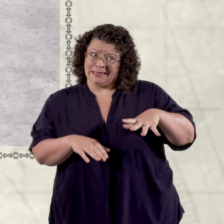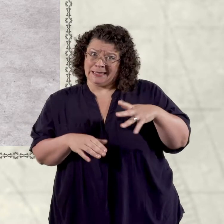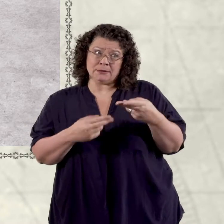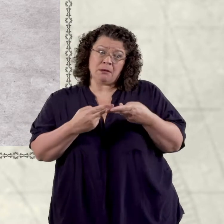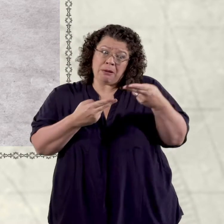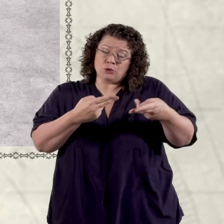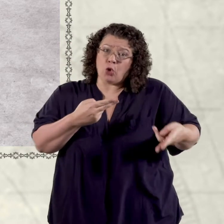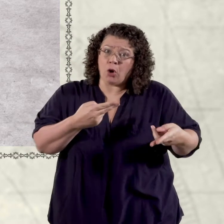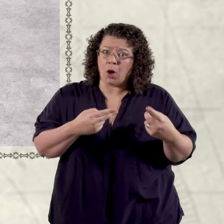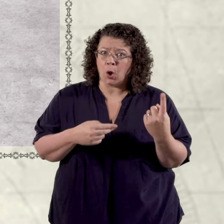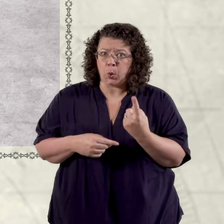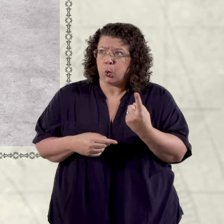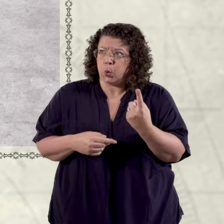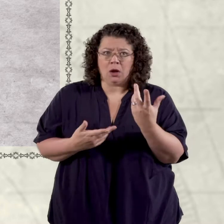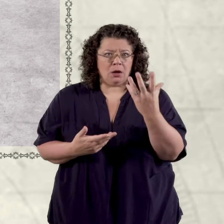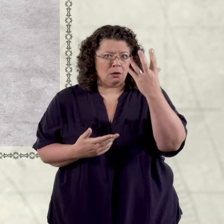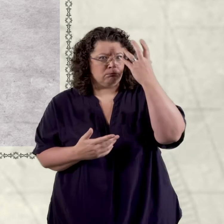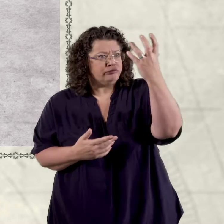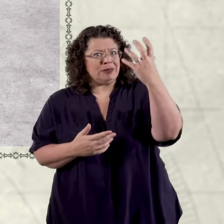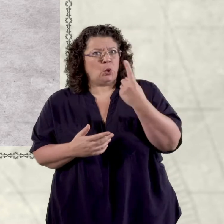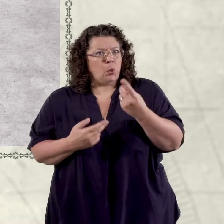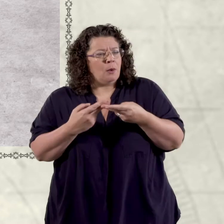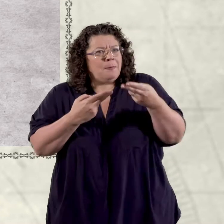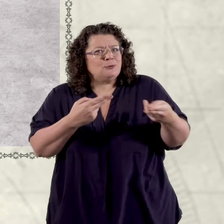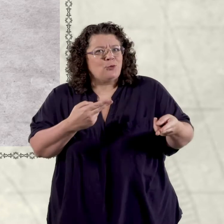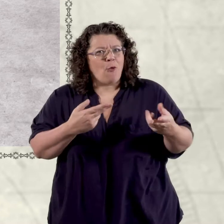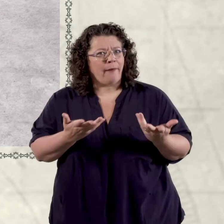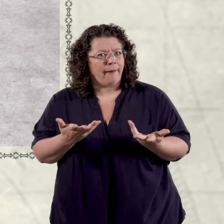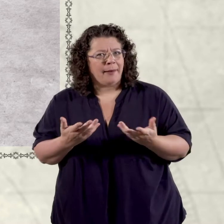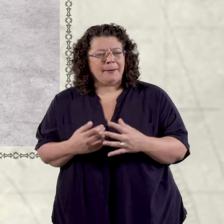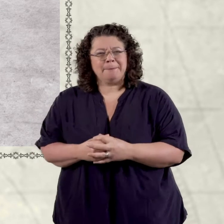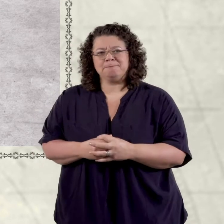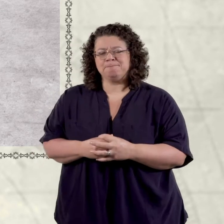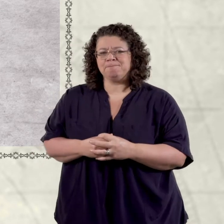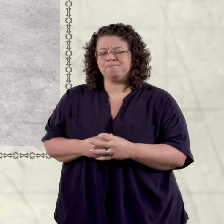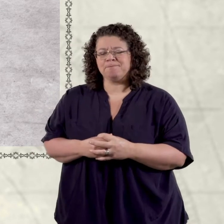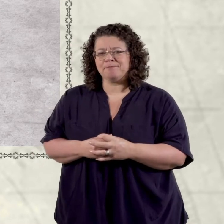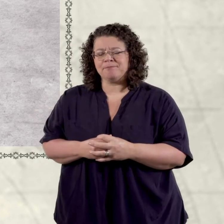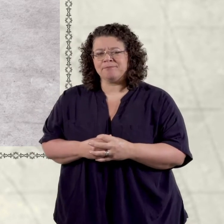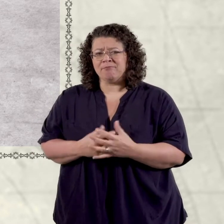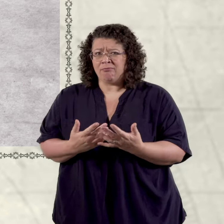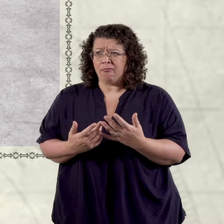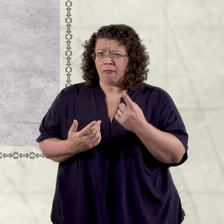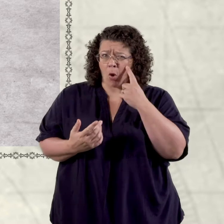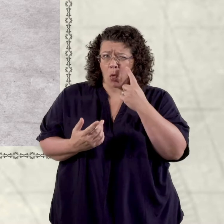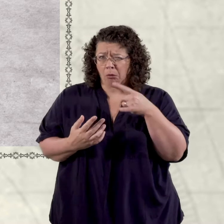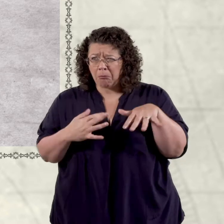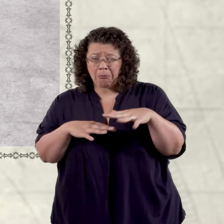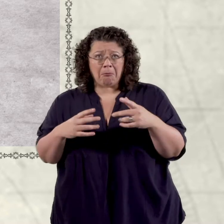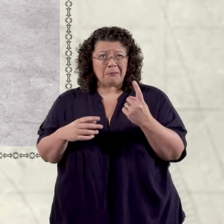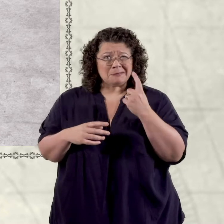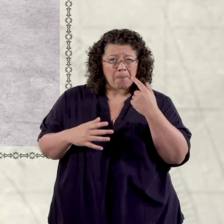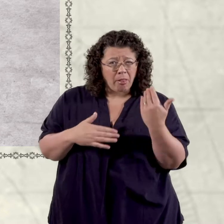plant. Felly roedd angen i rywun fod yn dywysog ar ei ôl o. Roedd bob dim yn edrych yn eitha